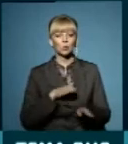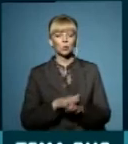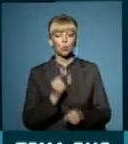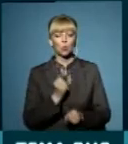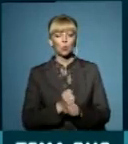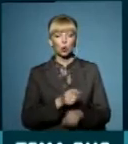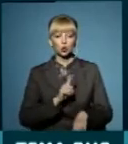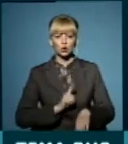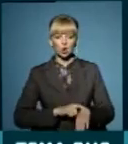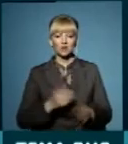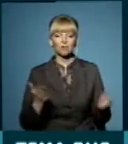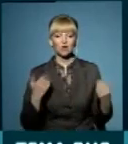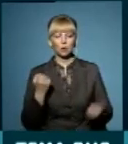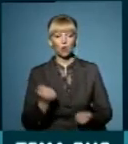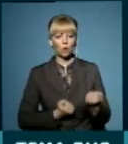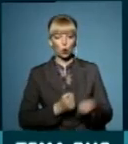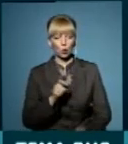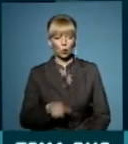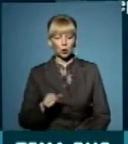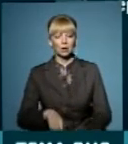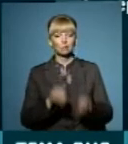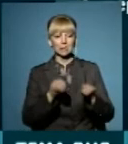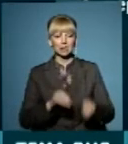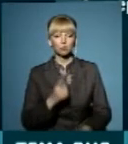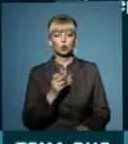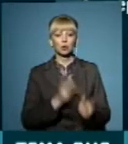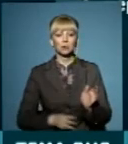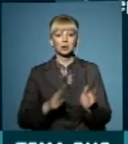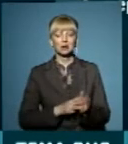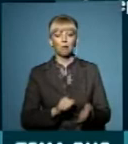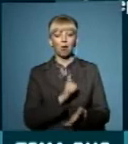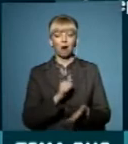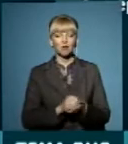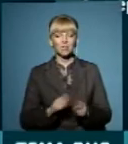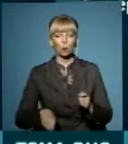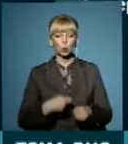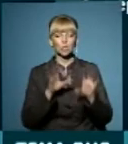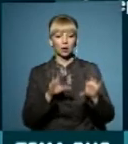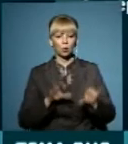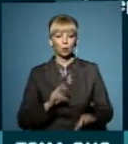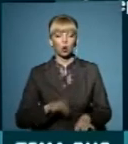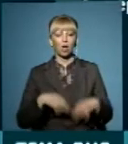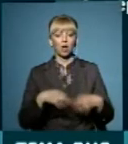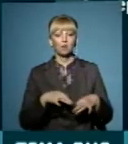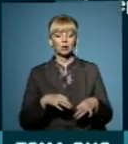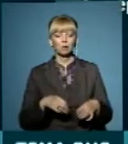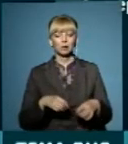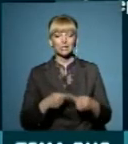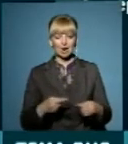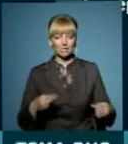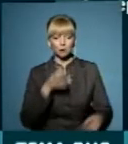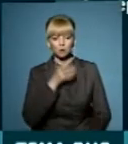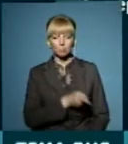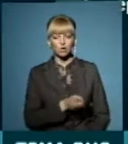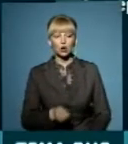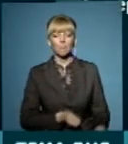дотримання робочого часу та відпочинку водіїв, складено 188 актів за порушення законодавства про автомобільний транспорт під